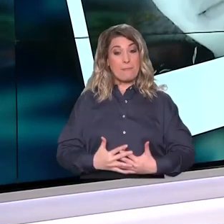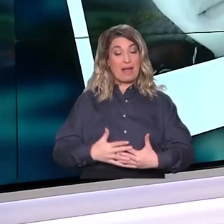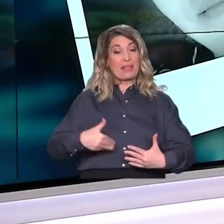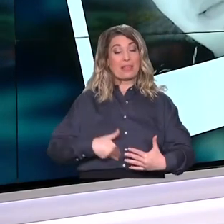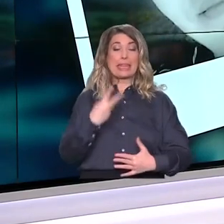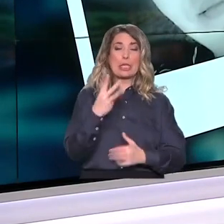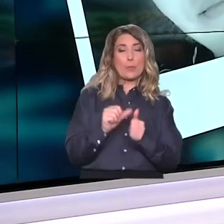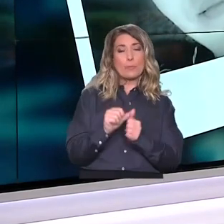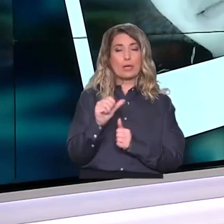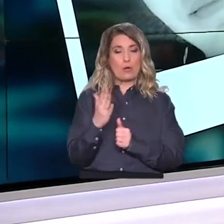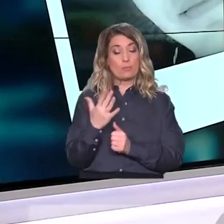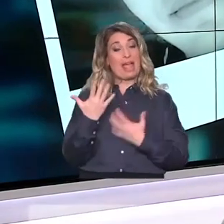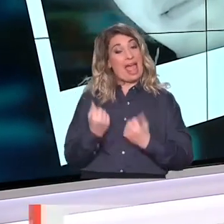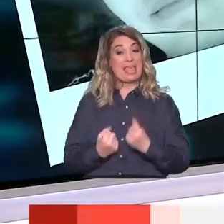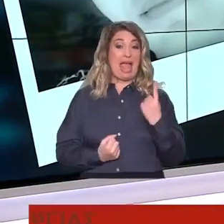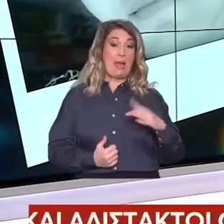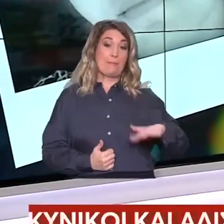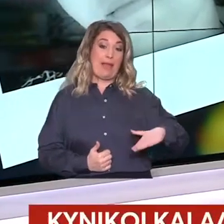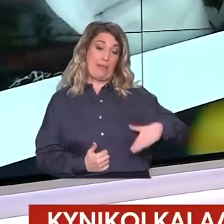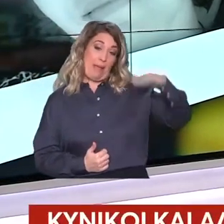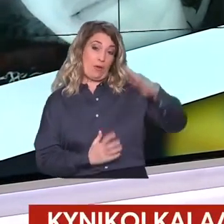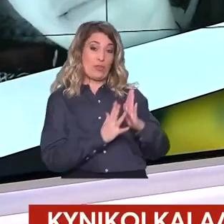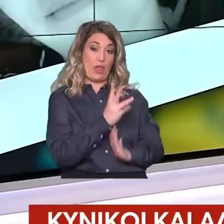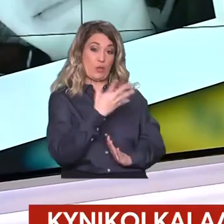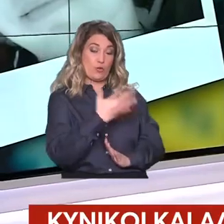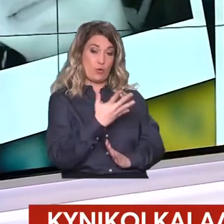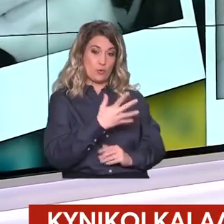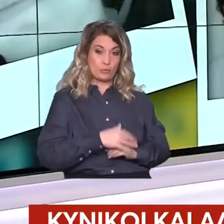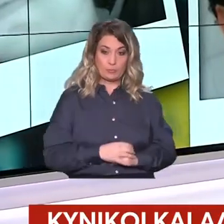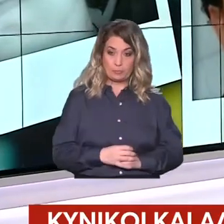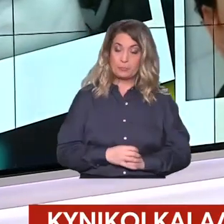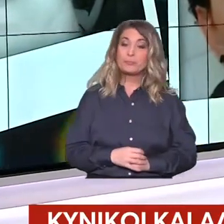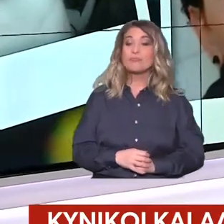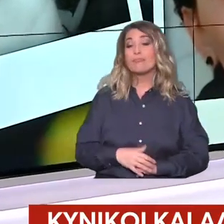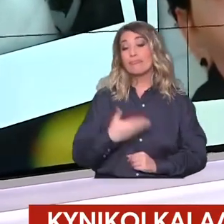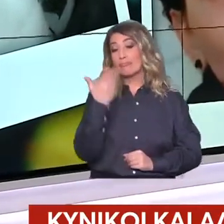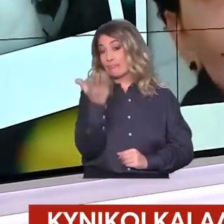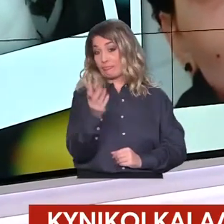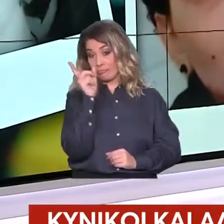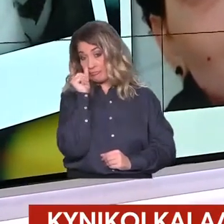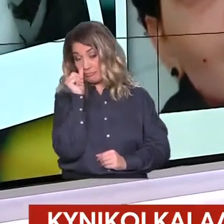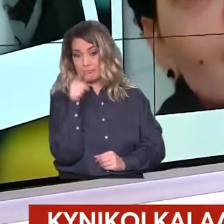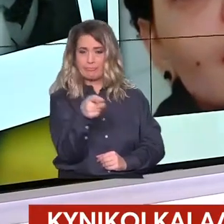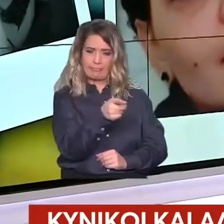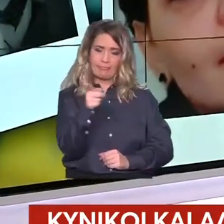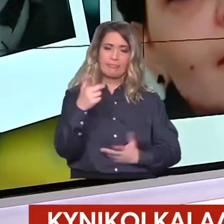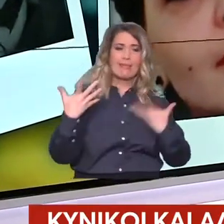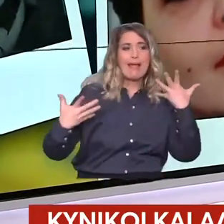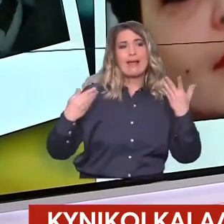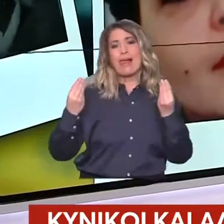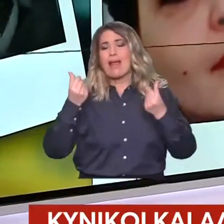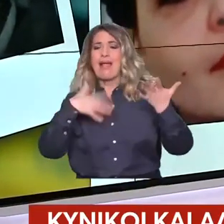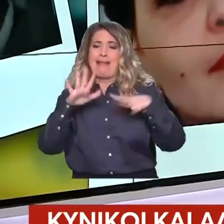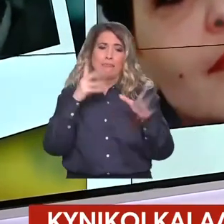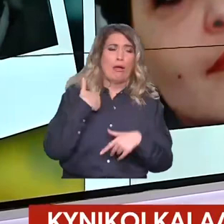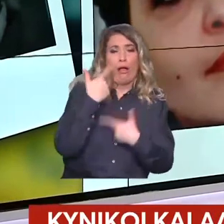χάθηκαν. Με αυτόν τον άνθρωπο εδώ, που έπαιξε ένα κακό θέατρο, ή περισσότεροι είχαμε καταλάβει τι γινόταν από την